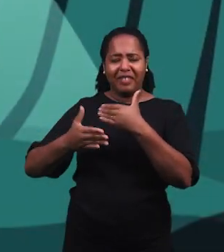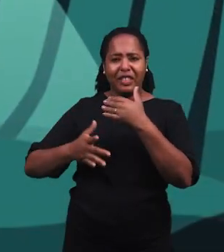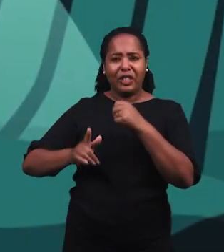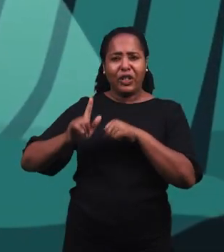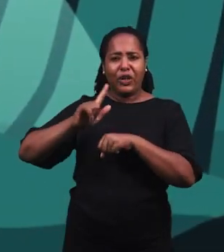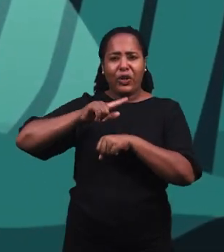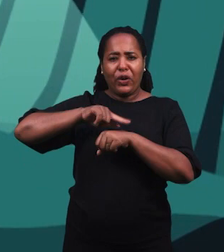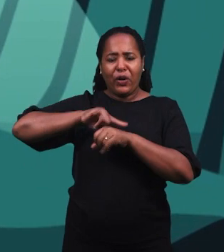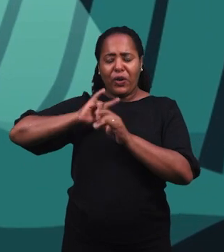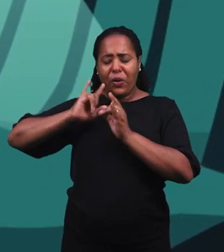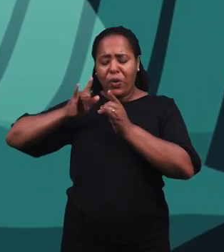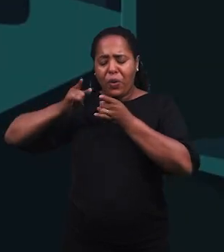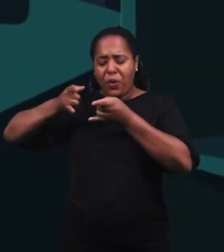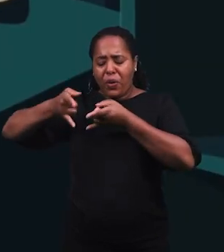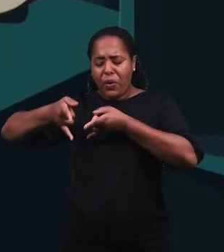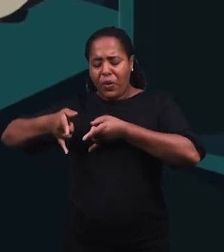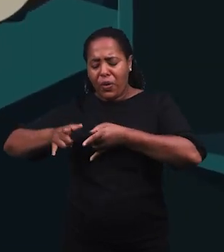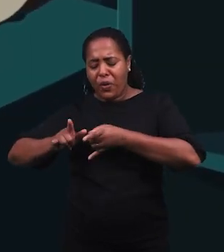В мире я